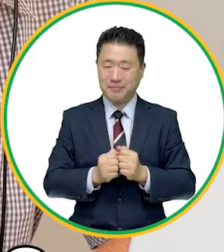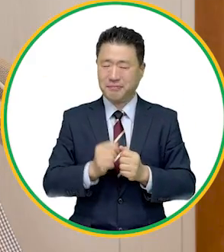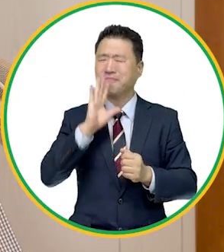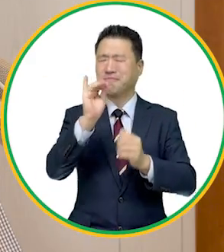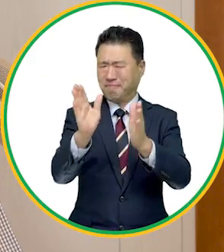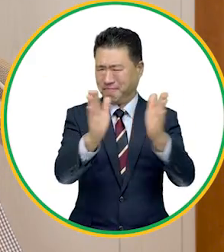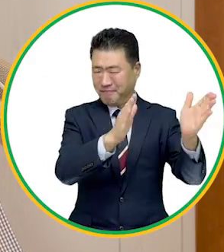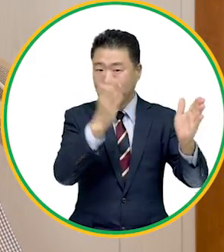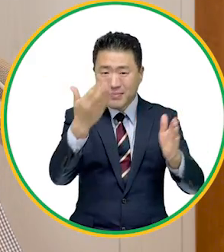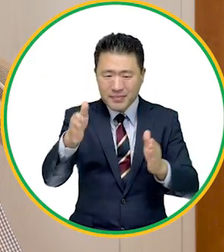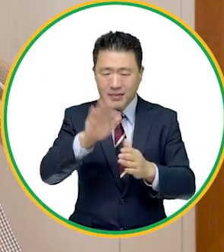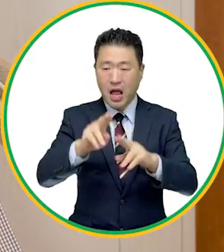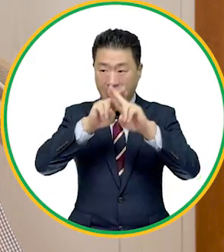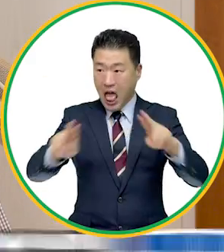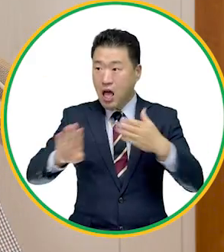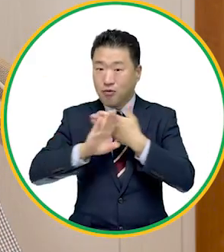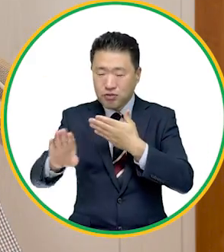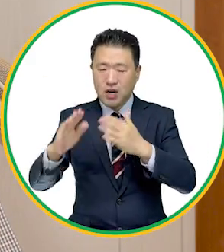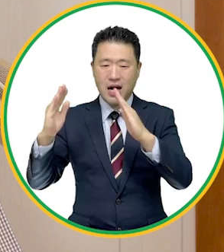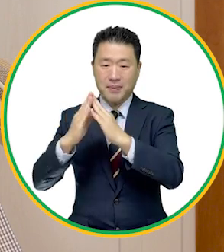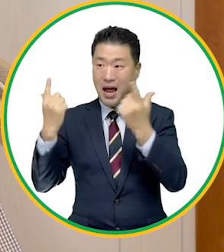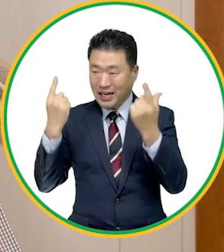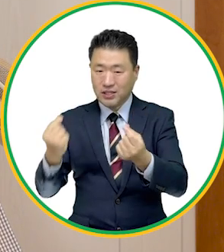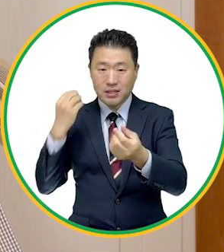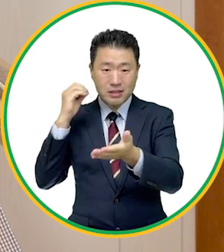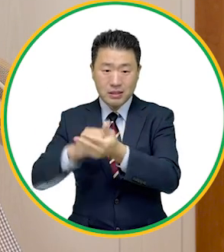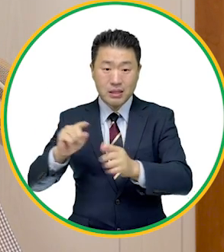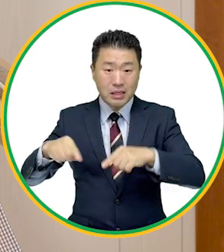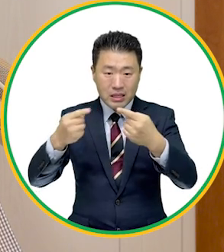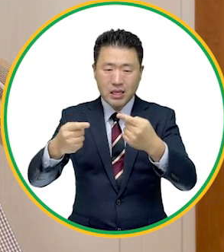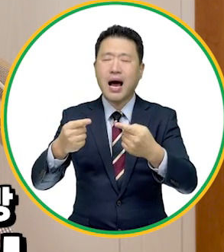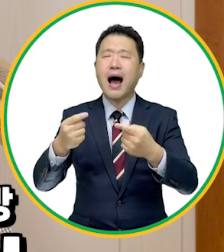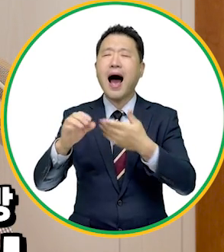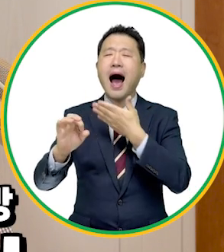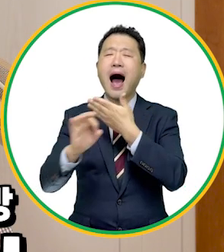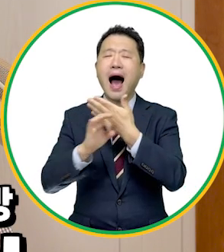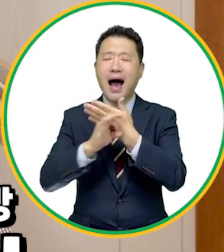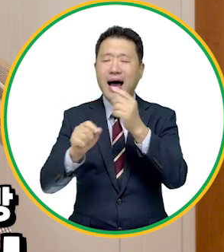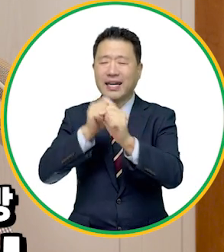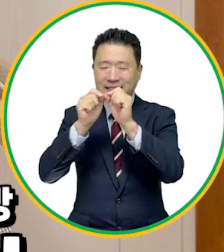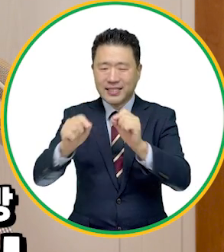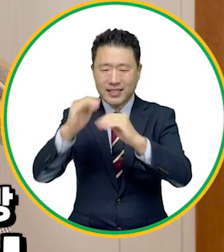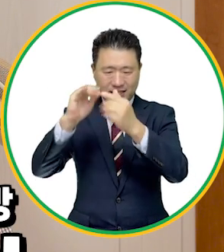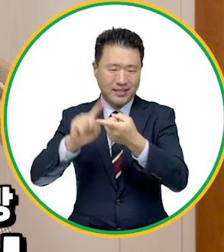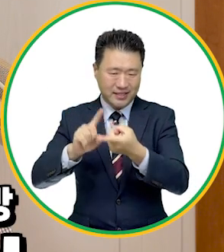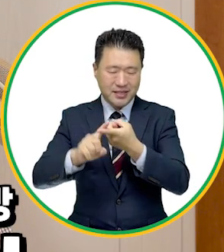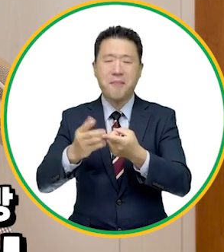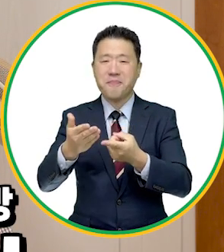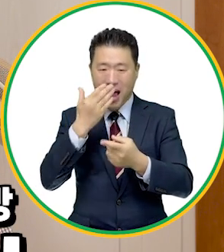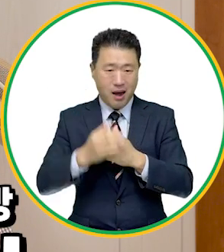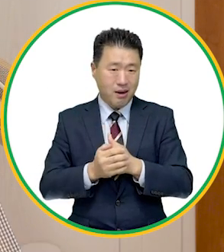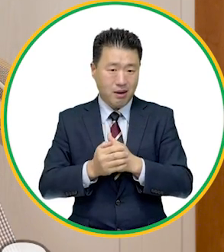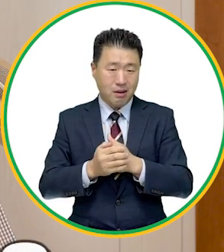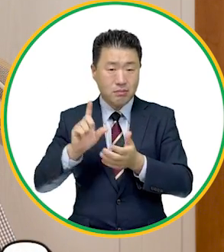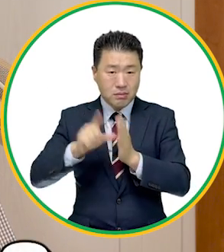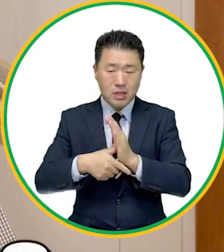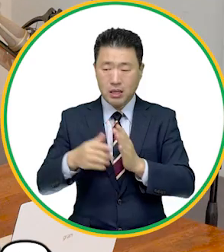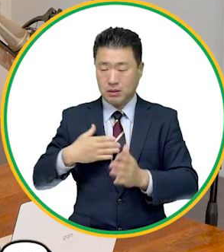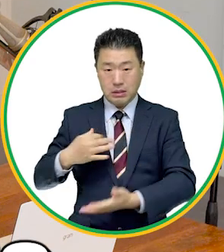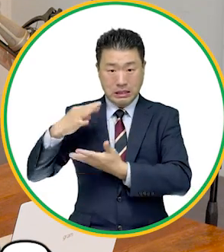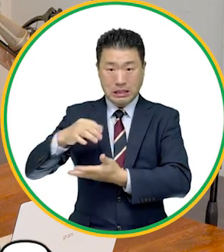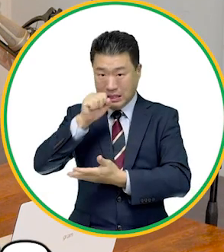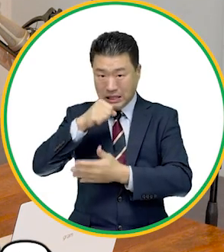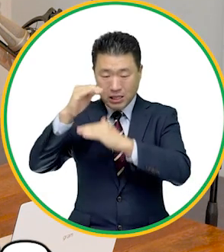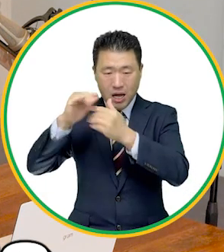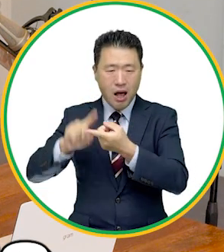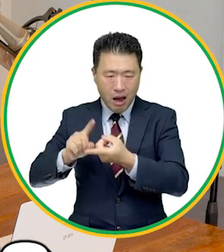드리는데요. 다만 해지 후 동일주택으로 재가입은 6개월간 한시적으로 가능하며 이 경우